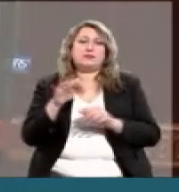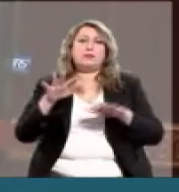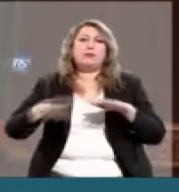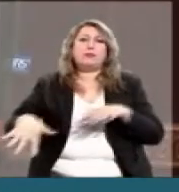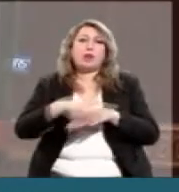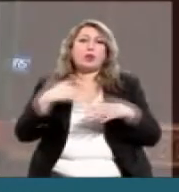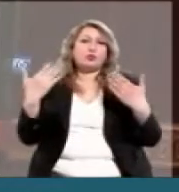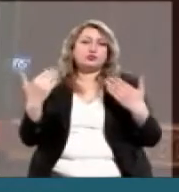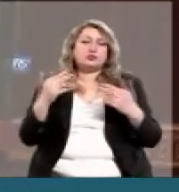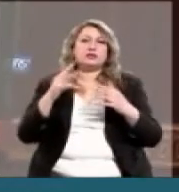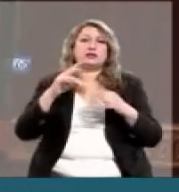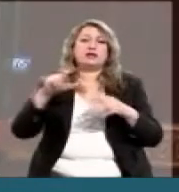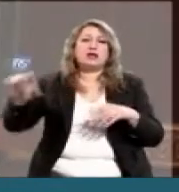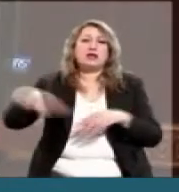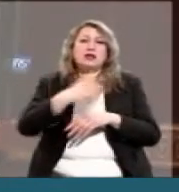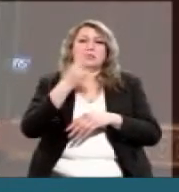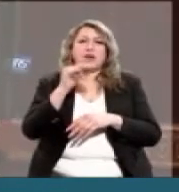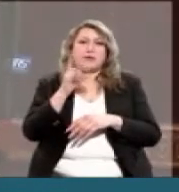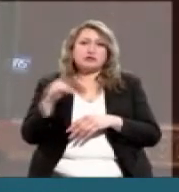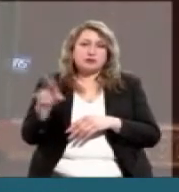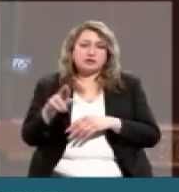площадя, набережные, значит,